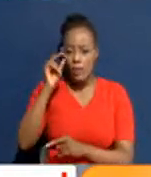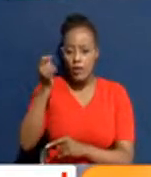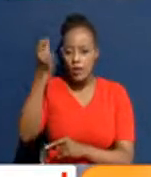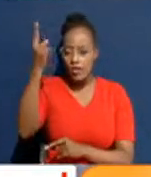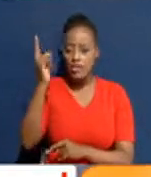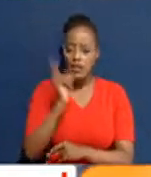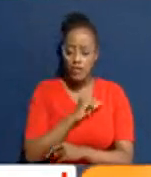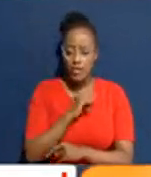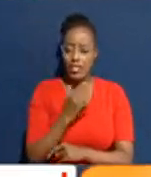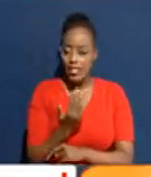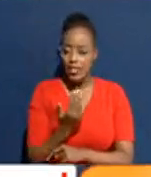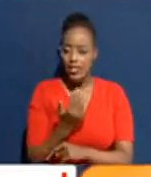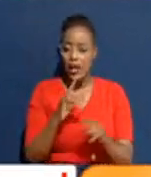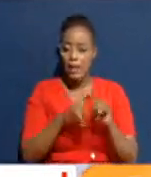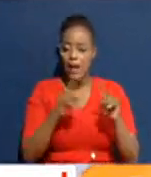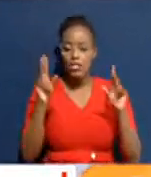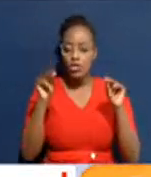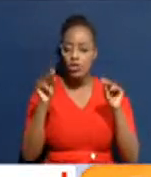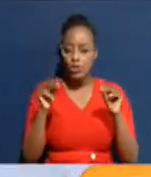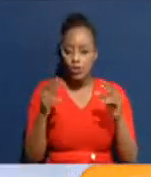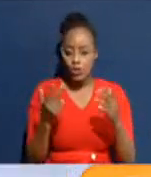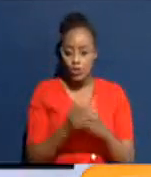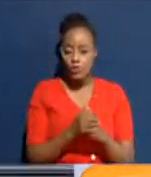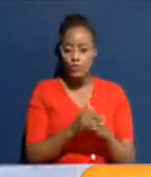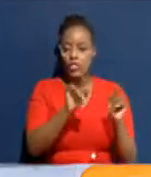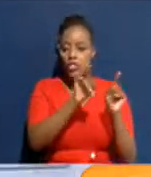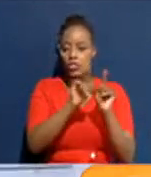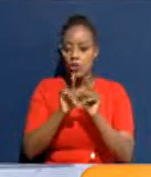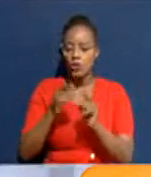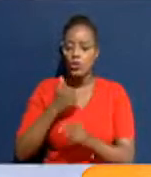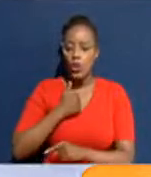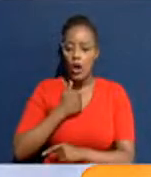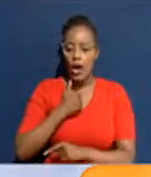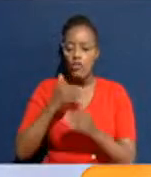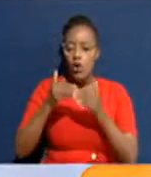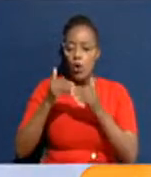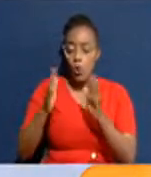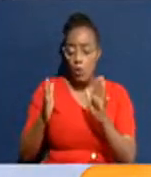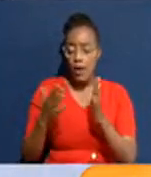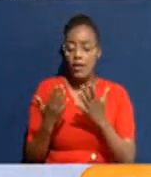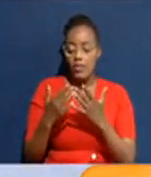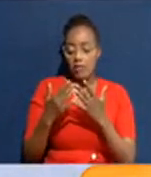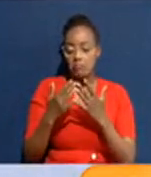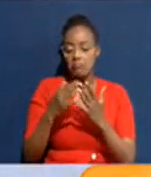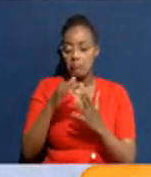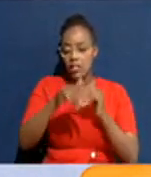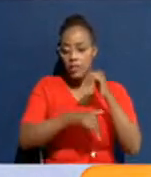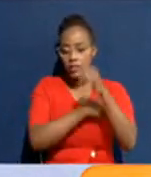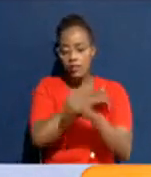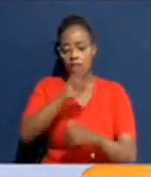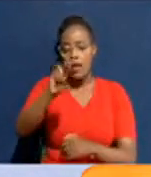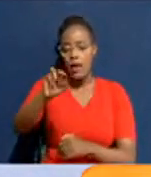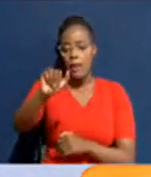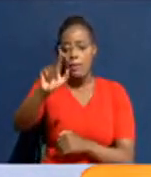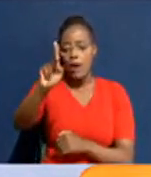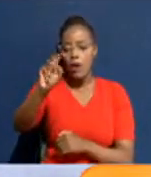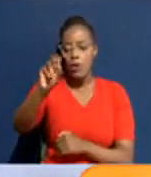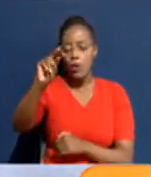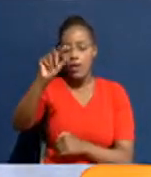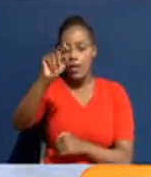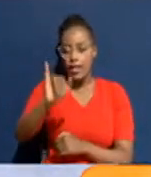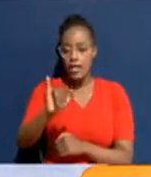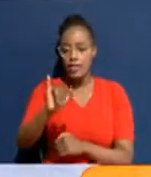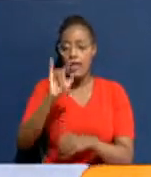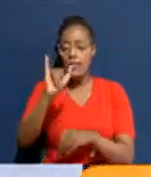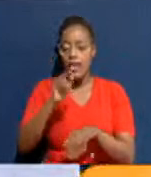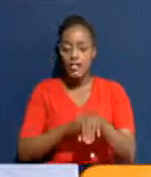huu kijana? Hapana. Ni barua hii inayofungua ukurasa wa madai ya chifu wa kata ya Makongeni Raymond Charo.